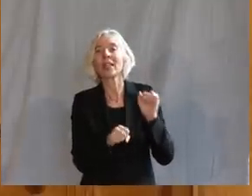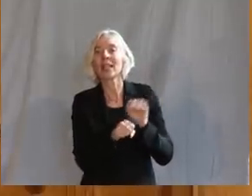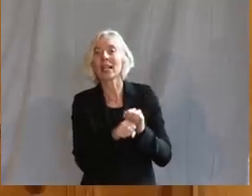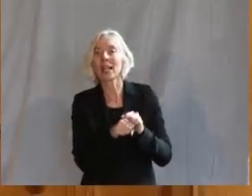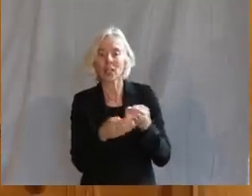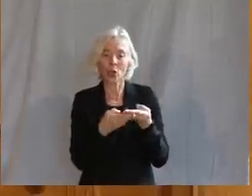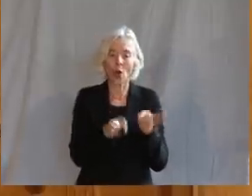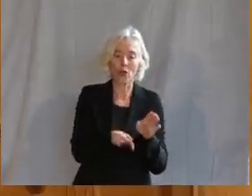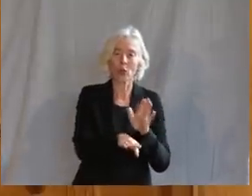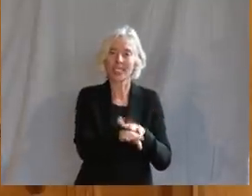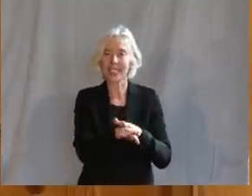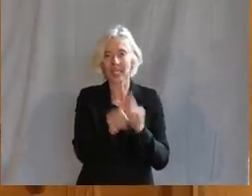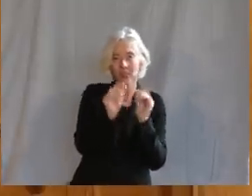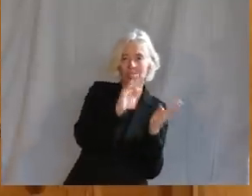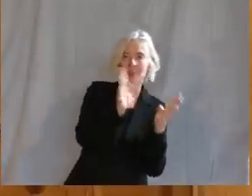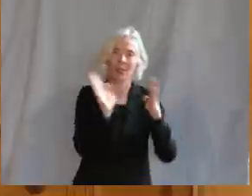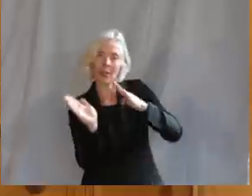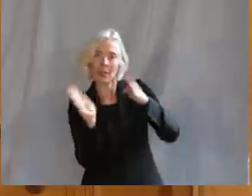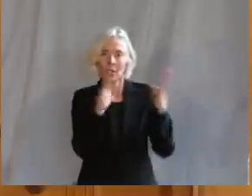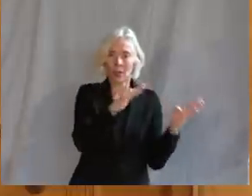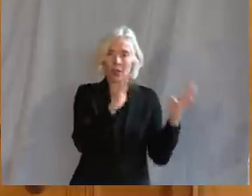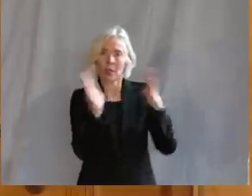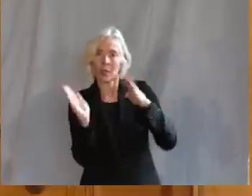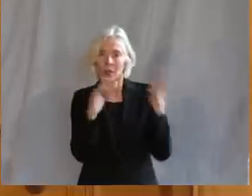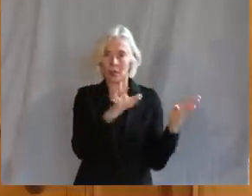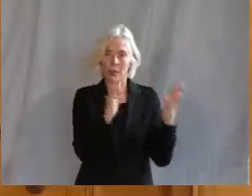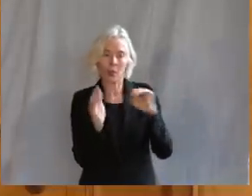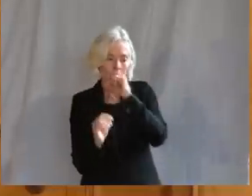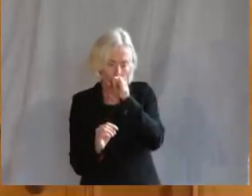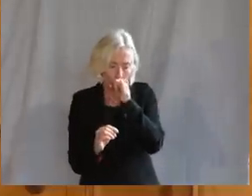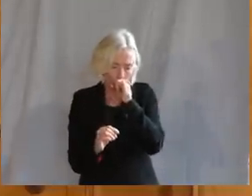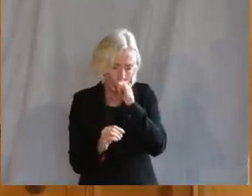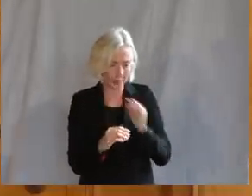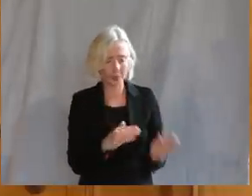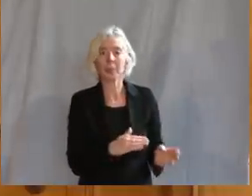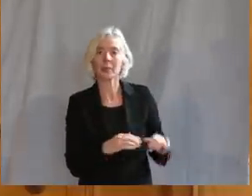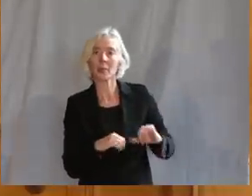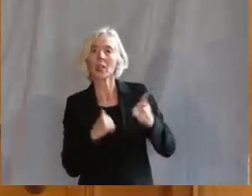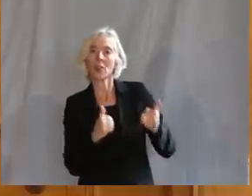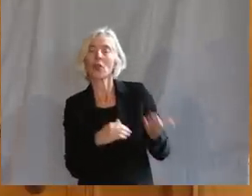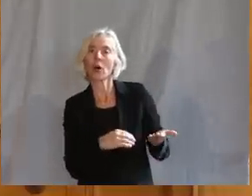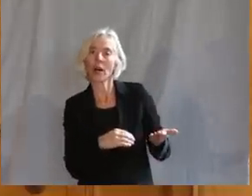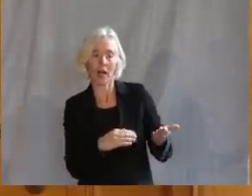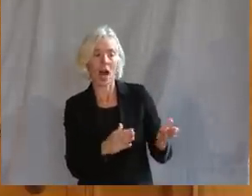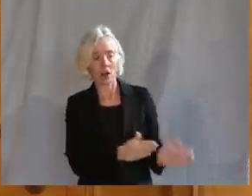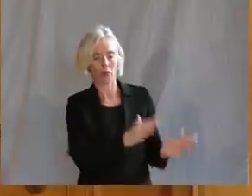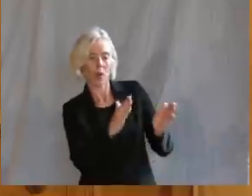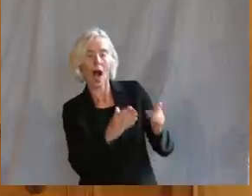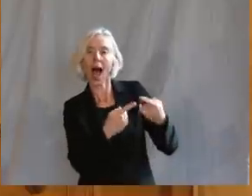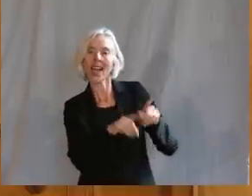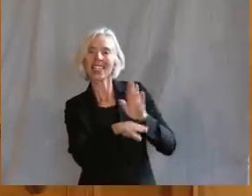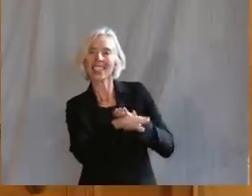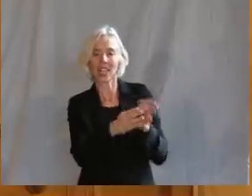gegebenenfalls einzuschränken, weil dort nicht in festen Gruppen gearbeitet wird. Und wir empfehlen ganz deutlich